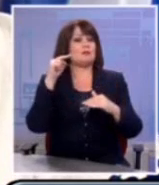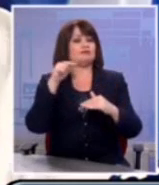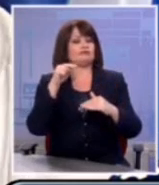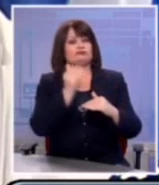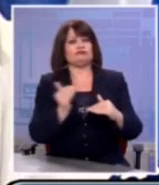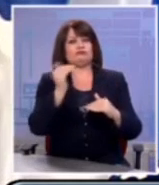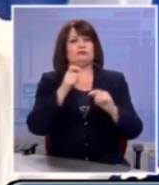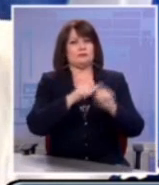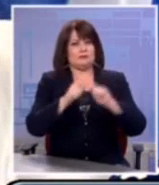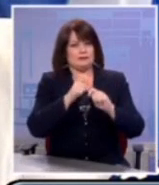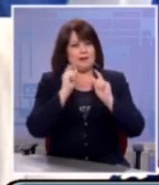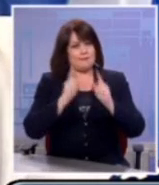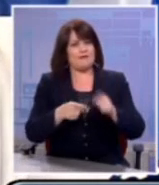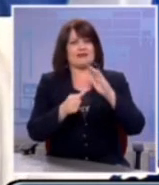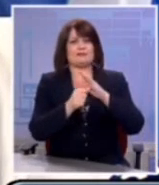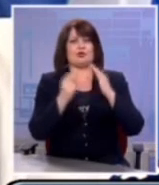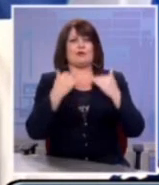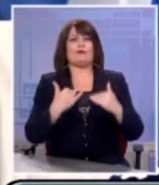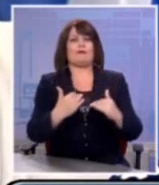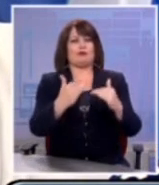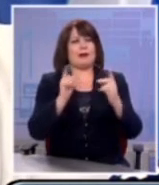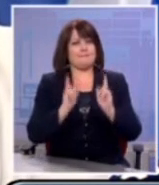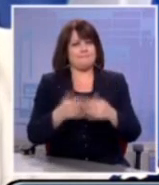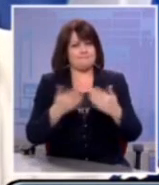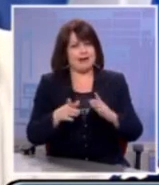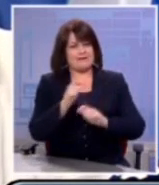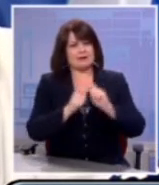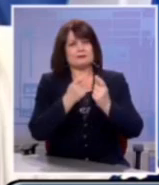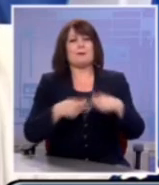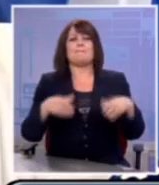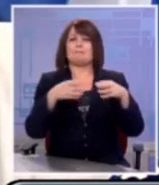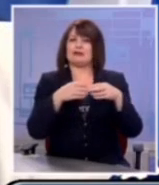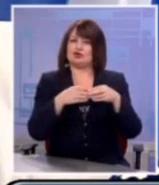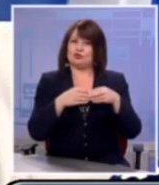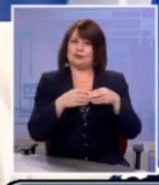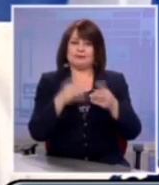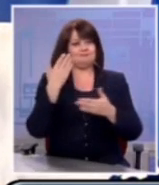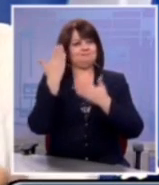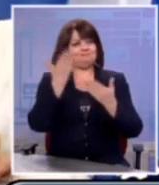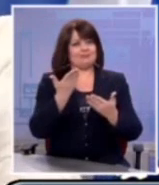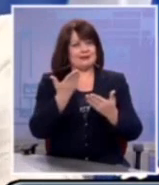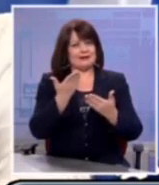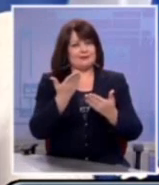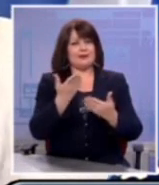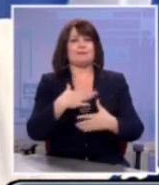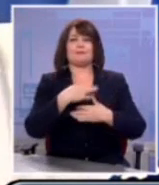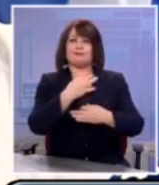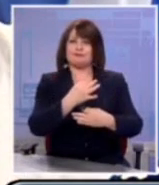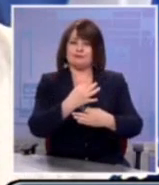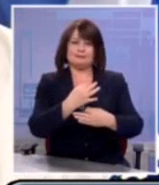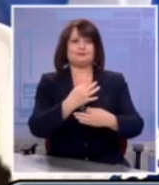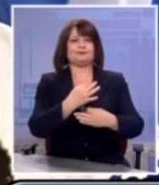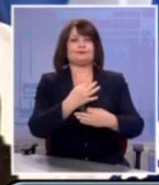διότι συστήθηκε με απόφαση Προέδρου της Βουλής. Έχει την τιμή να εκπροσωπείται